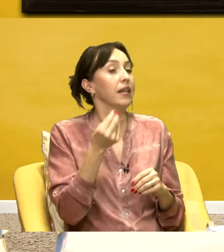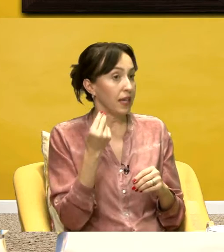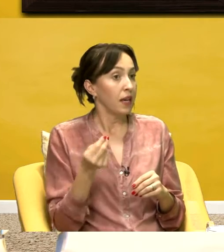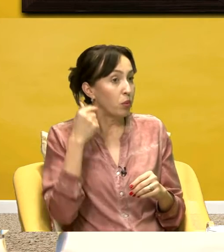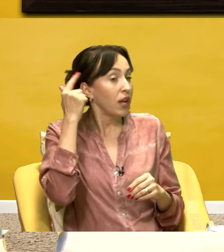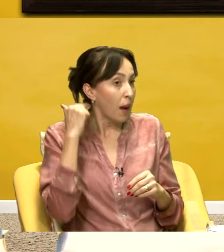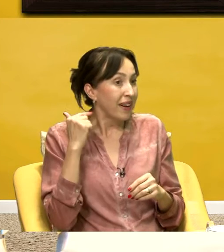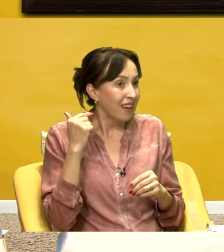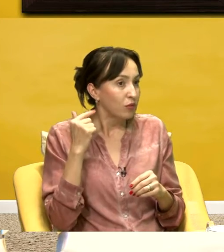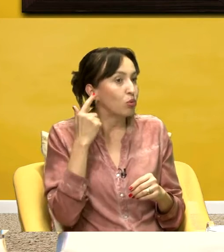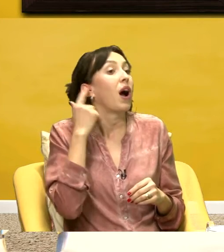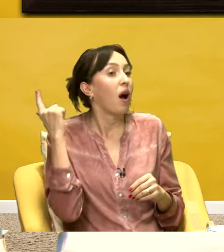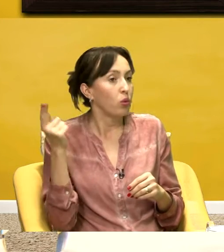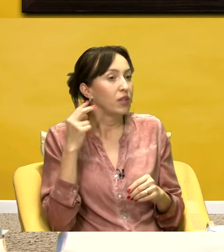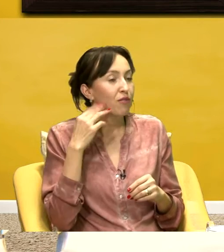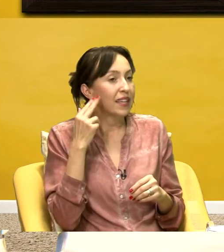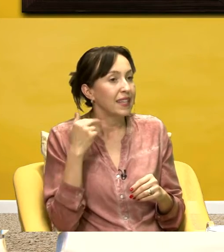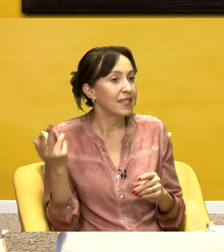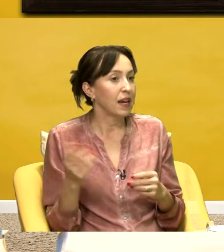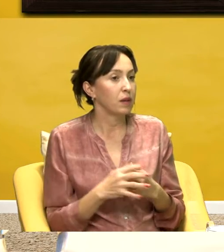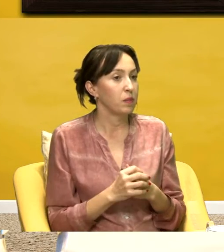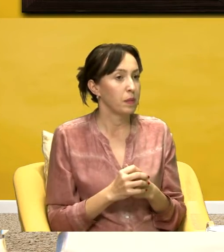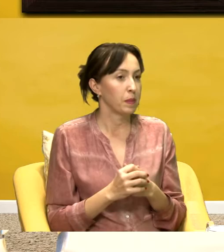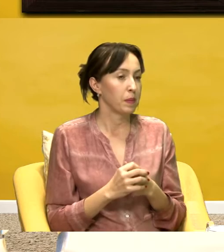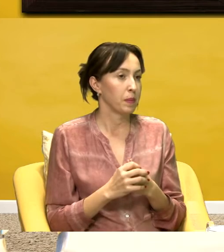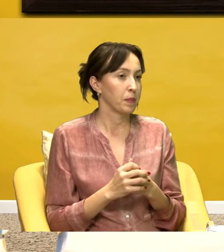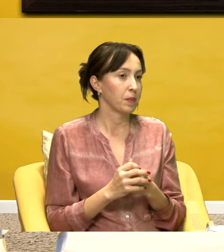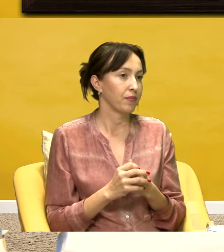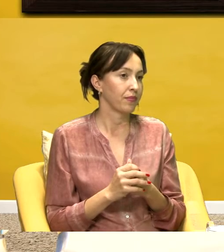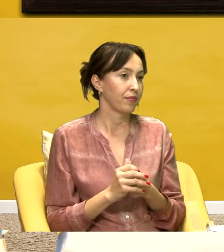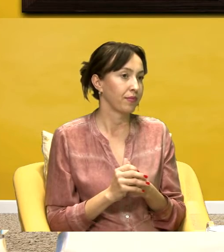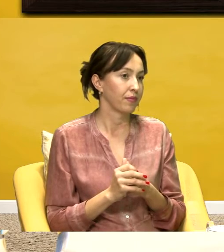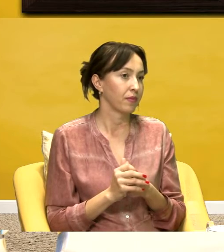Spune că e bun aparatul, aude fetița.